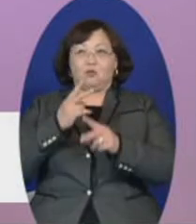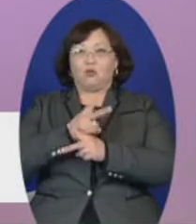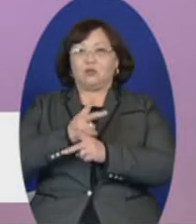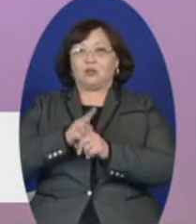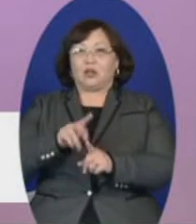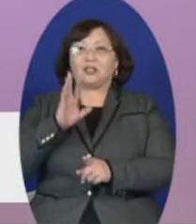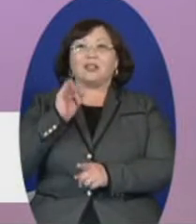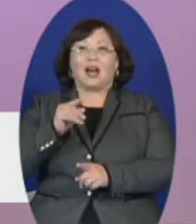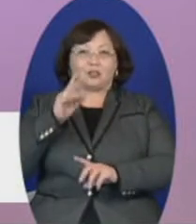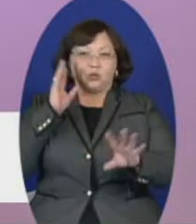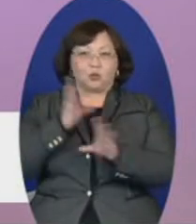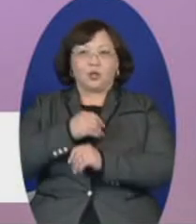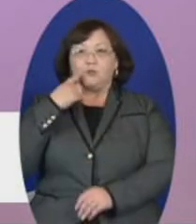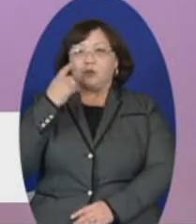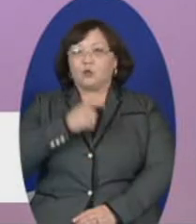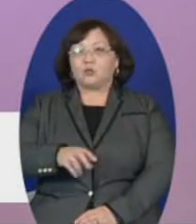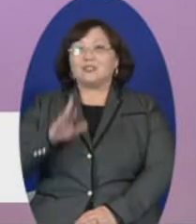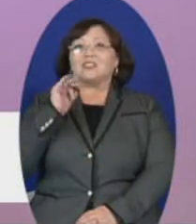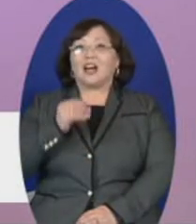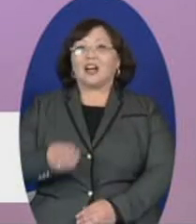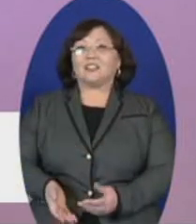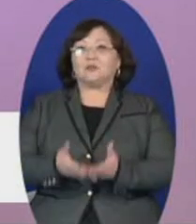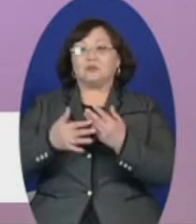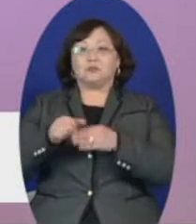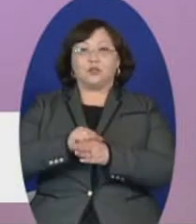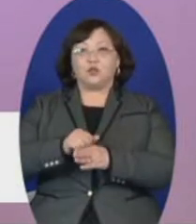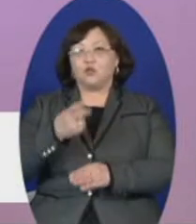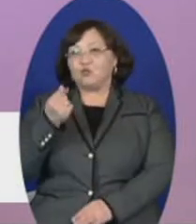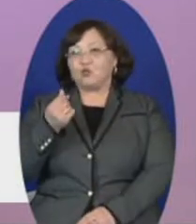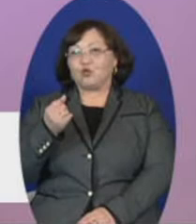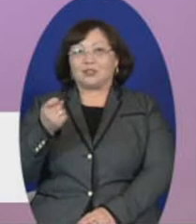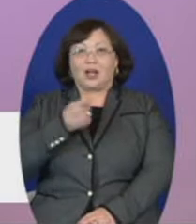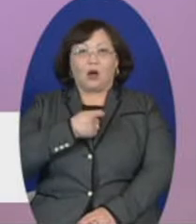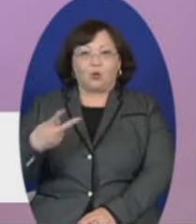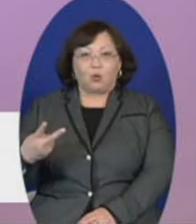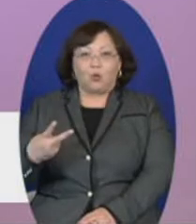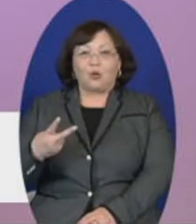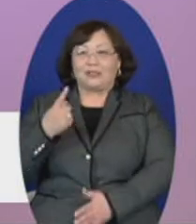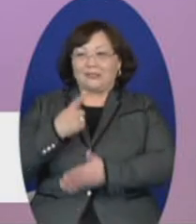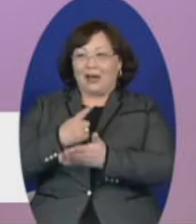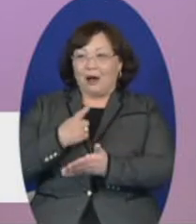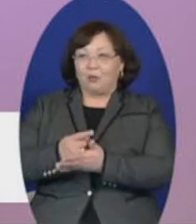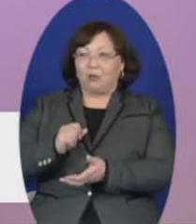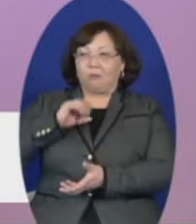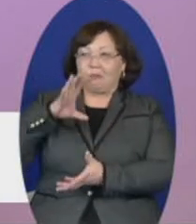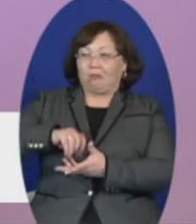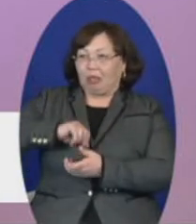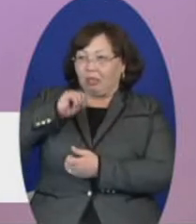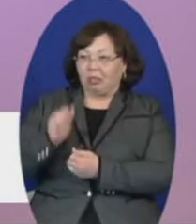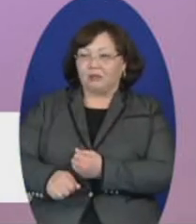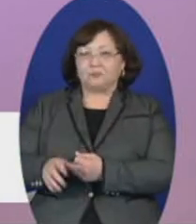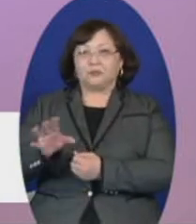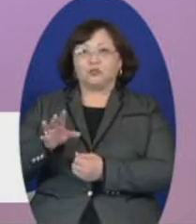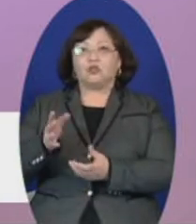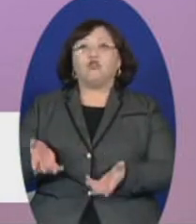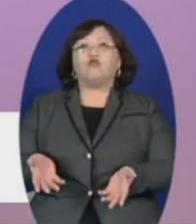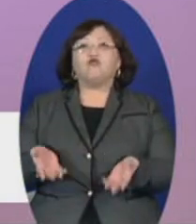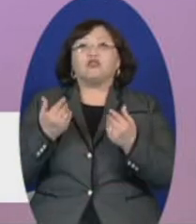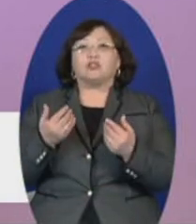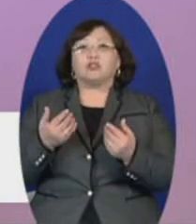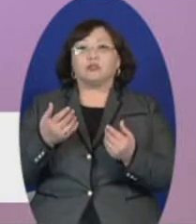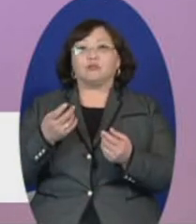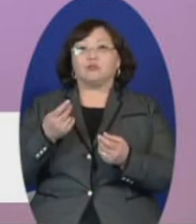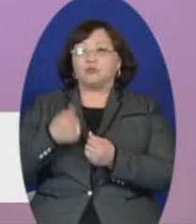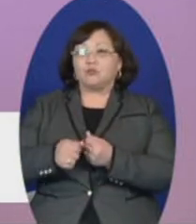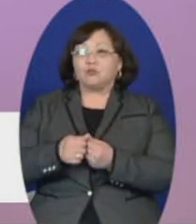эмэгтэйчүүдийг хэрхэн бэлдэх дэмжих мөнгөний хүчин зүйл багтаа улс төрийн сонгуулийг хэрхэн зохион байгуулах гэх мэтлэн